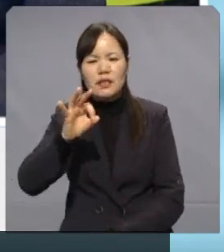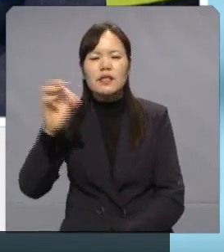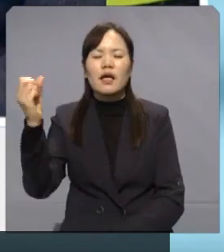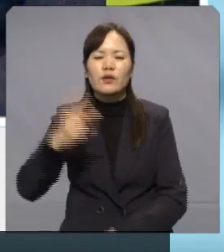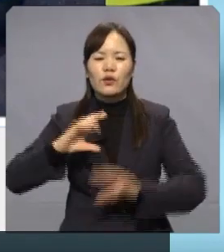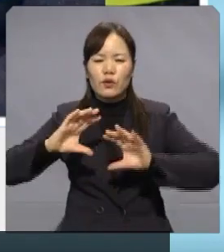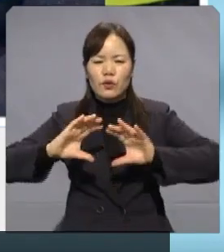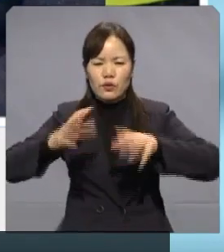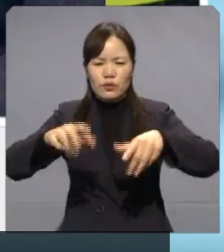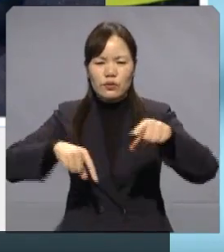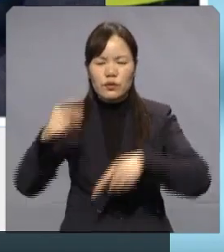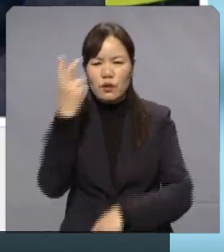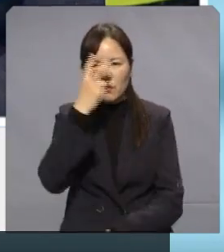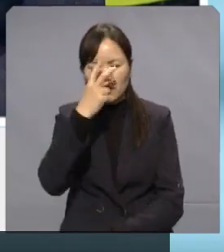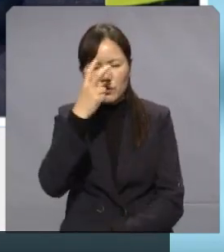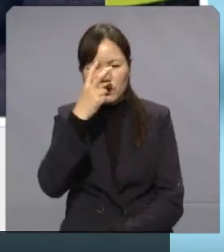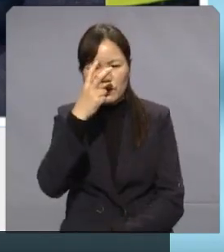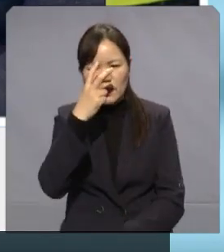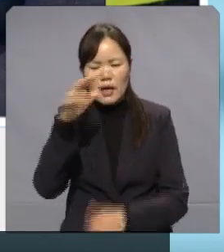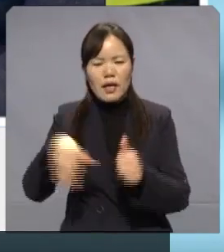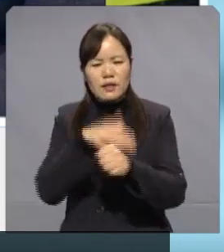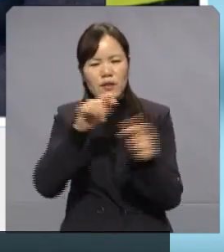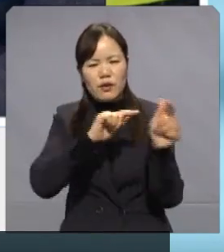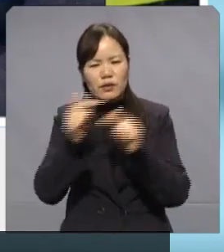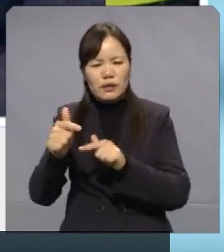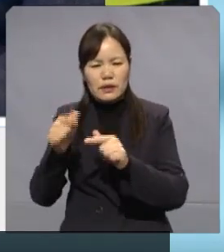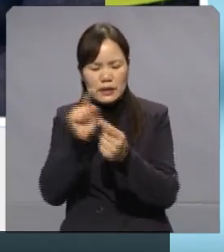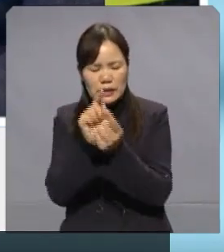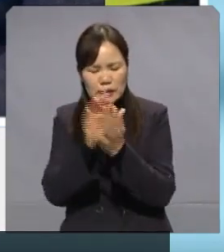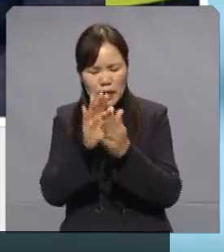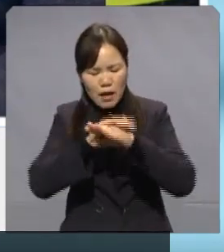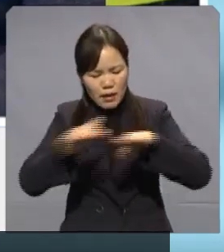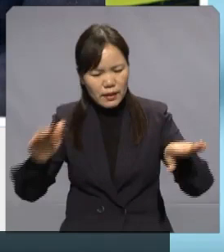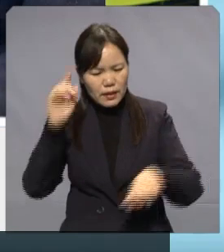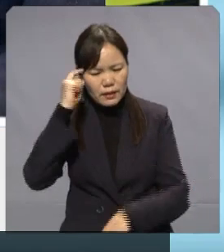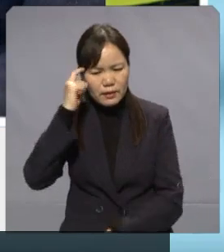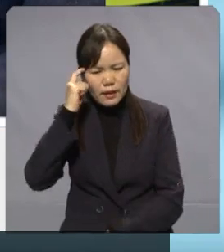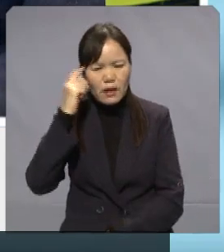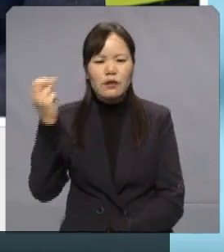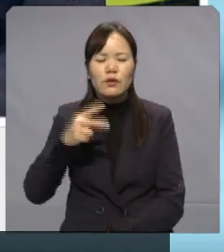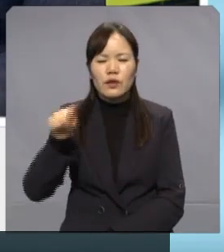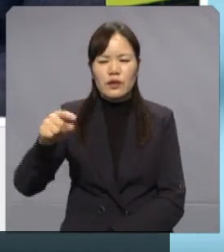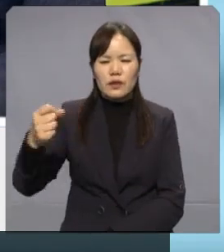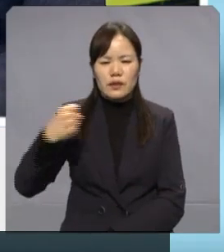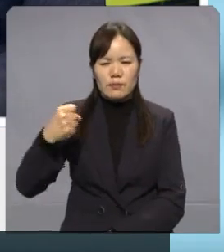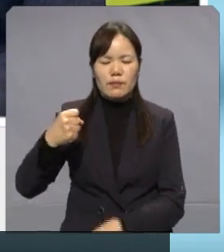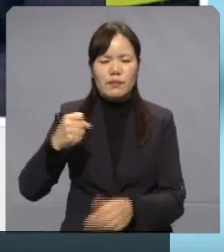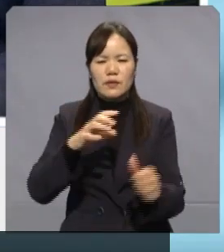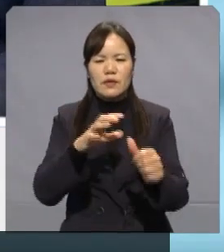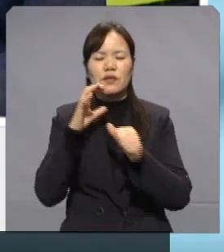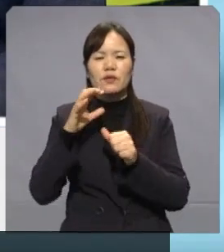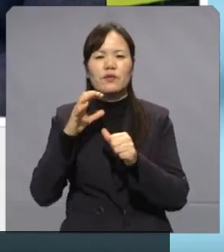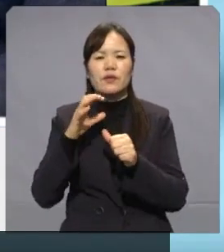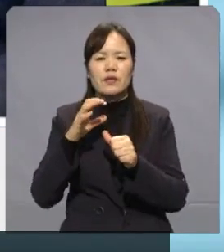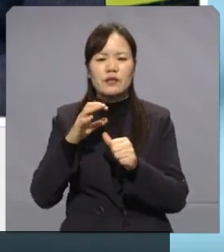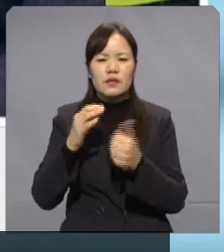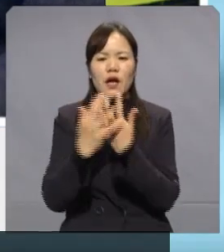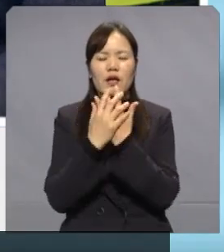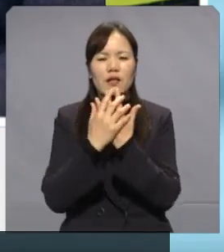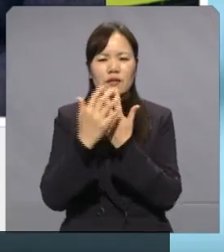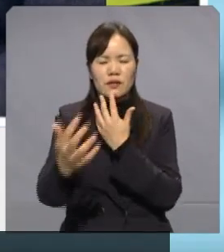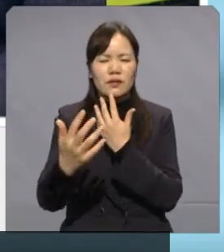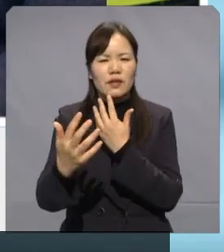그다음에 국정조사 정국 이것을 정면 돌파하겠다. 그리고 예. 이 힘을 가지고 소위